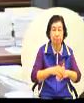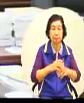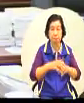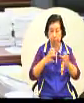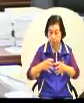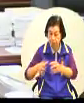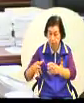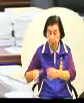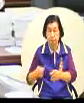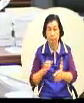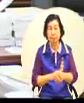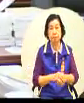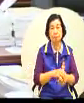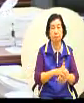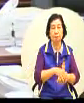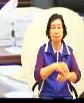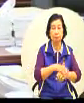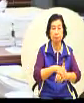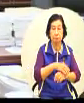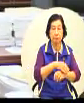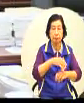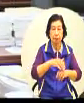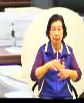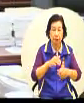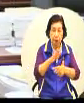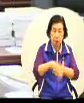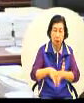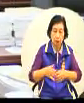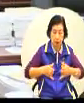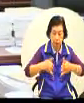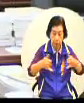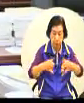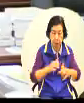等是看得到的绩效。